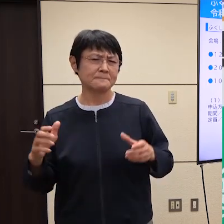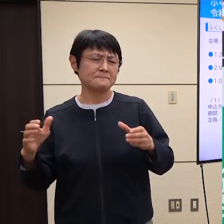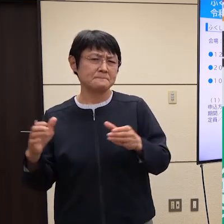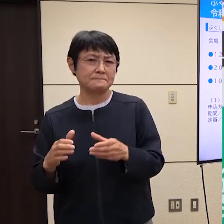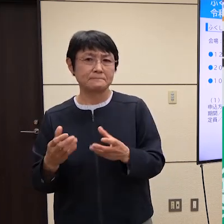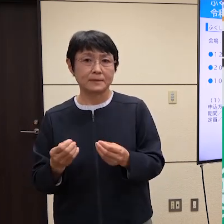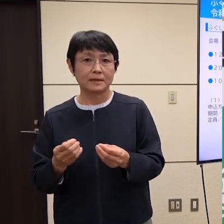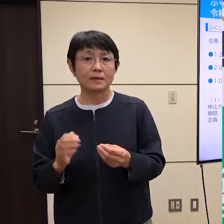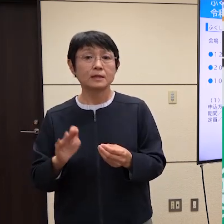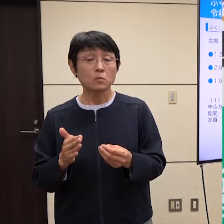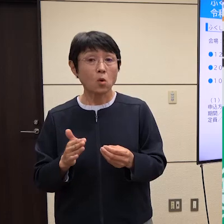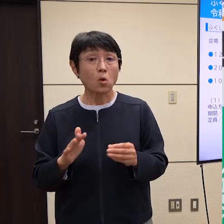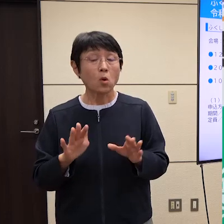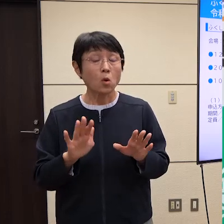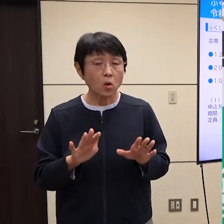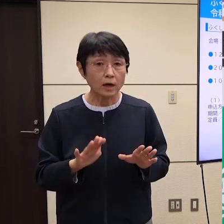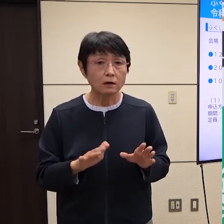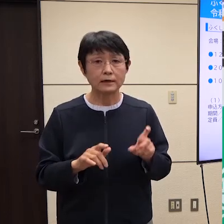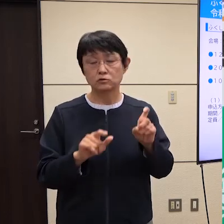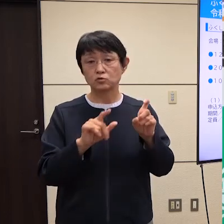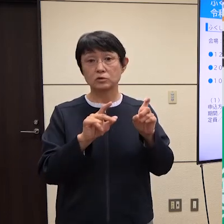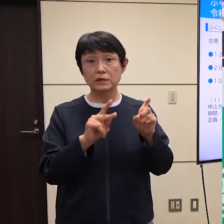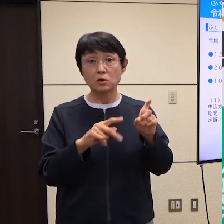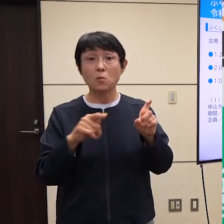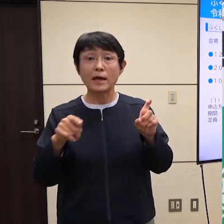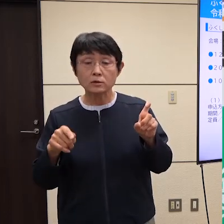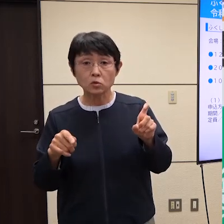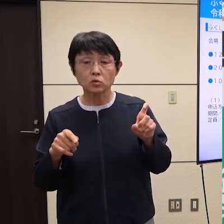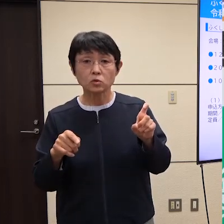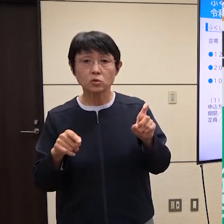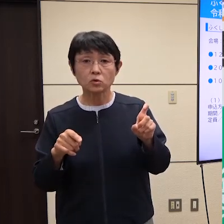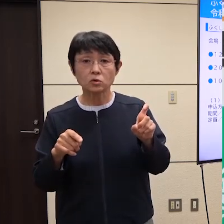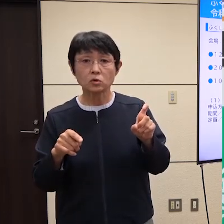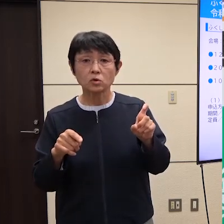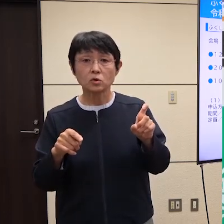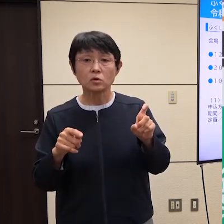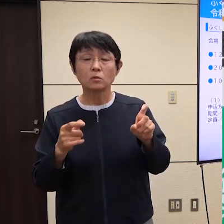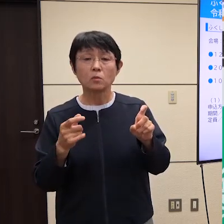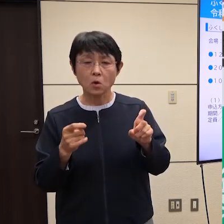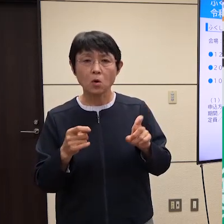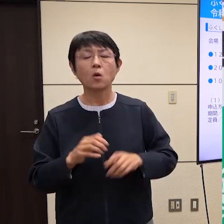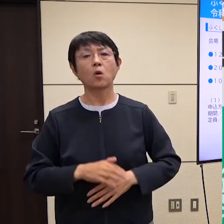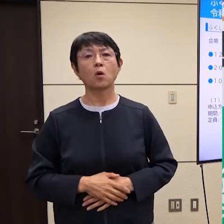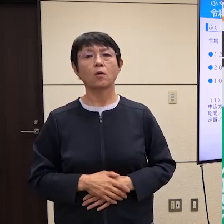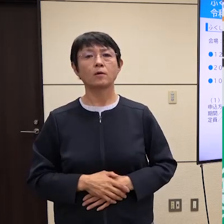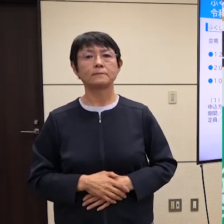で今回は10キロはあというか10キロも、